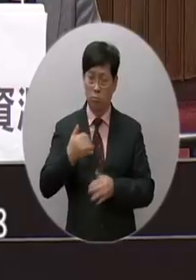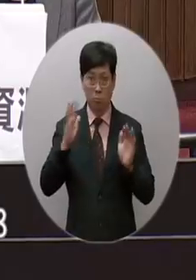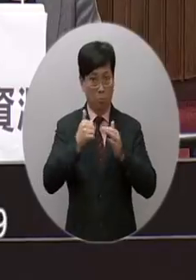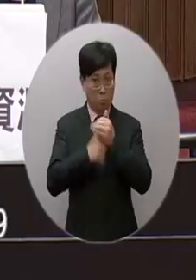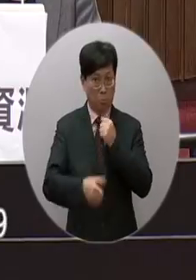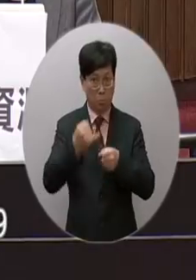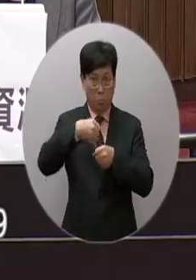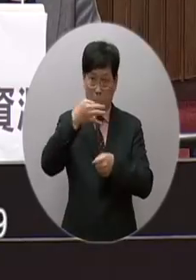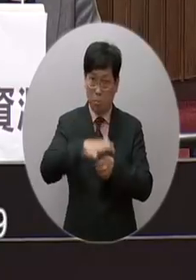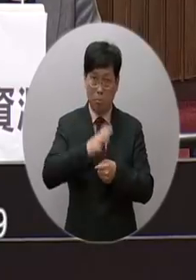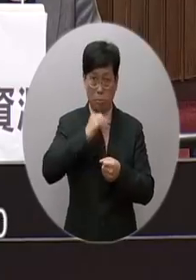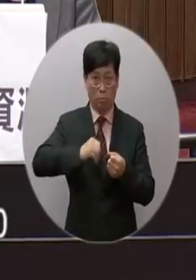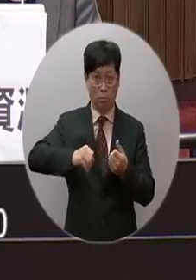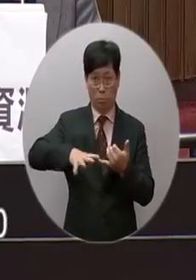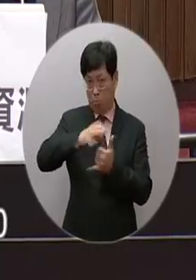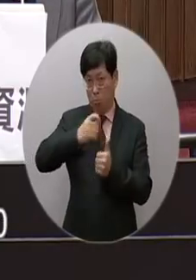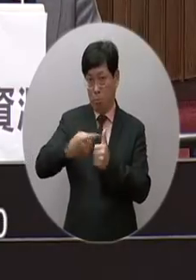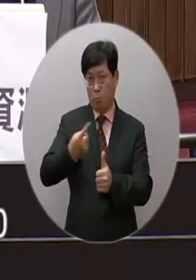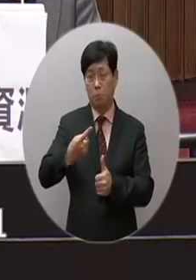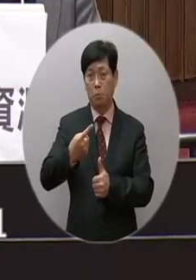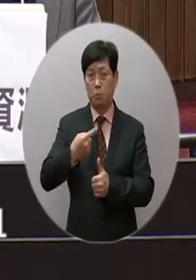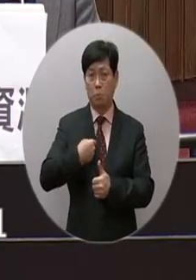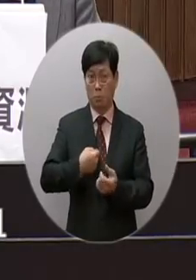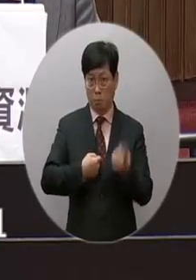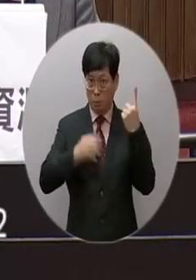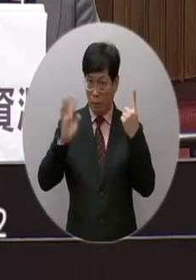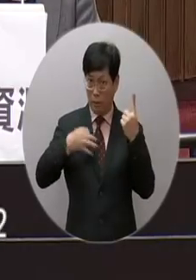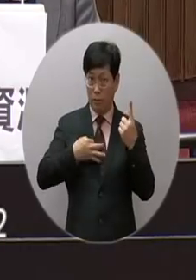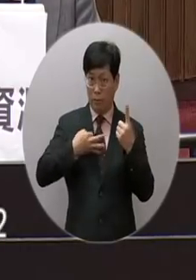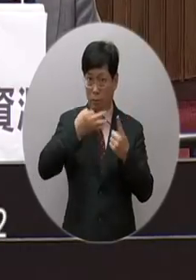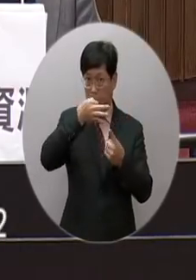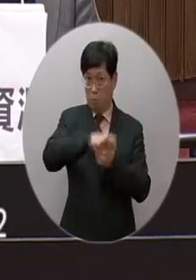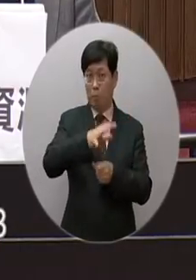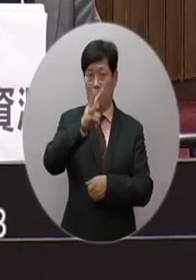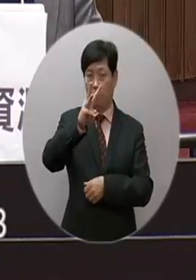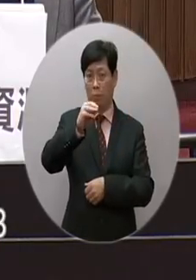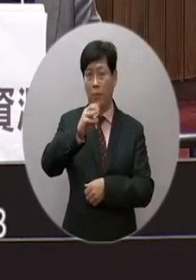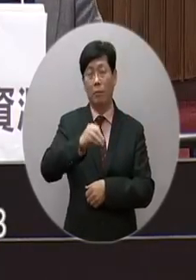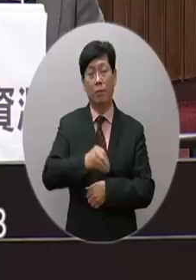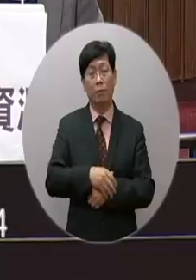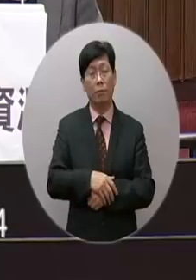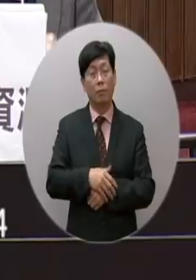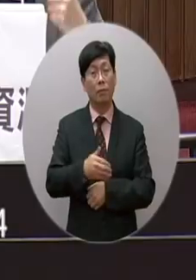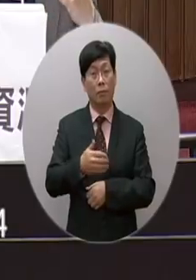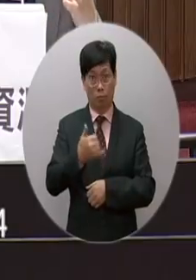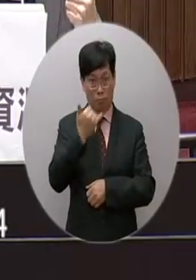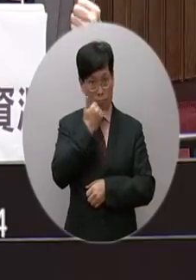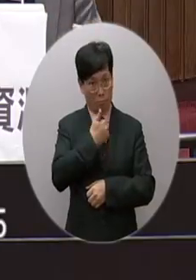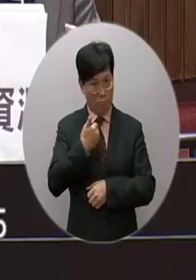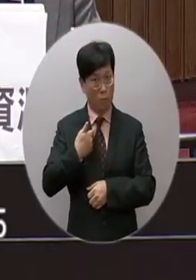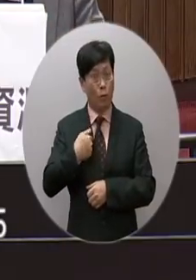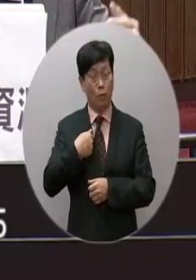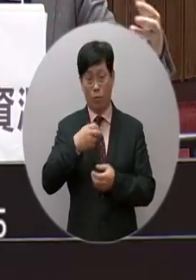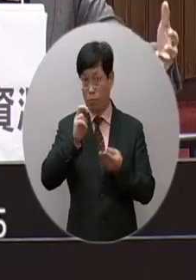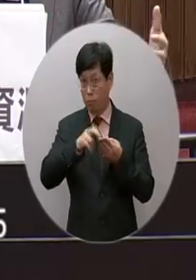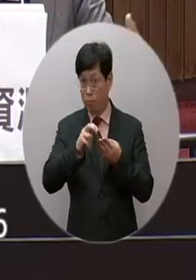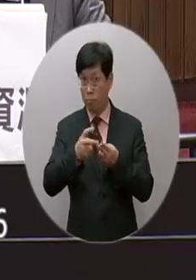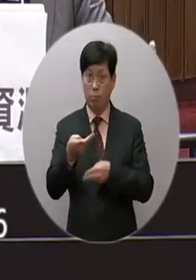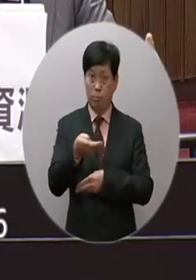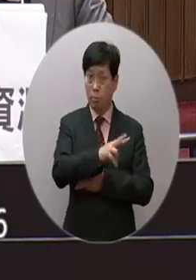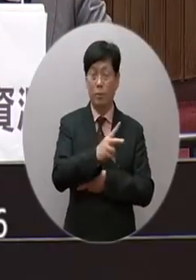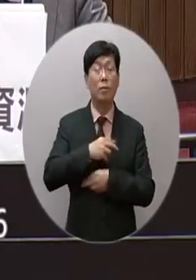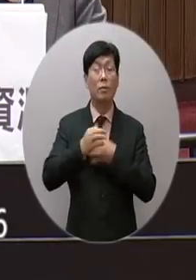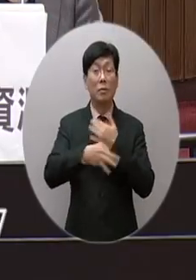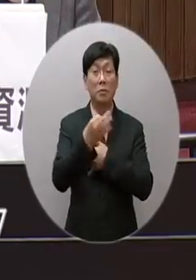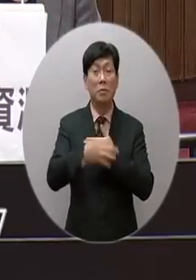个津贴是全台湾最好的，一胎补助30000块，那这样我可能就会把户籍，可能我的